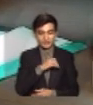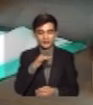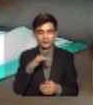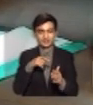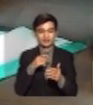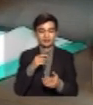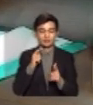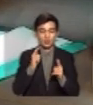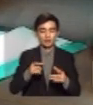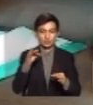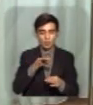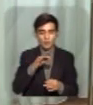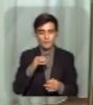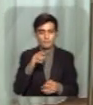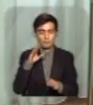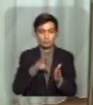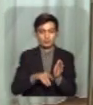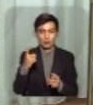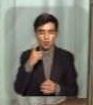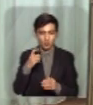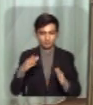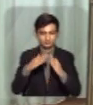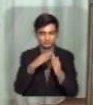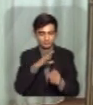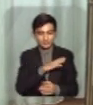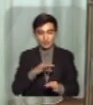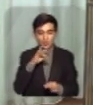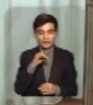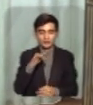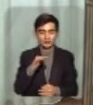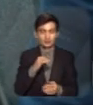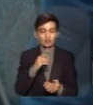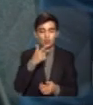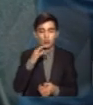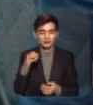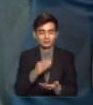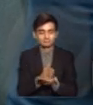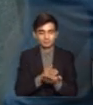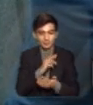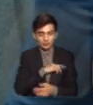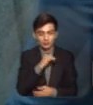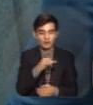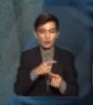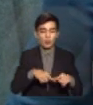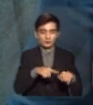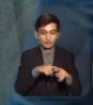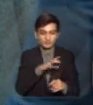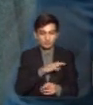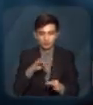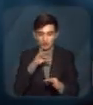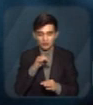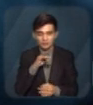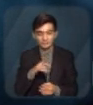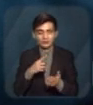дела, бесхозным зданием заинтересовались госслужащий и общественник. Они составили липовое письмо от фонда, подарившего дом,